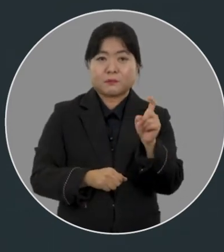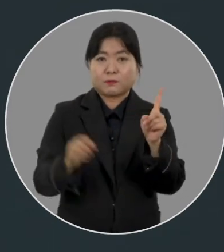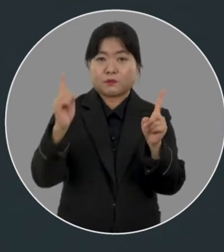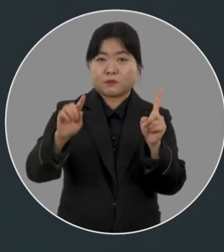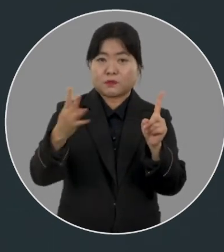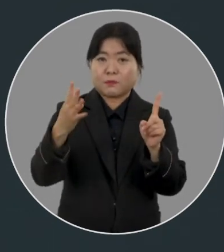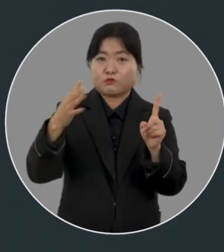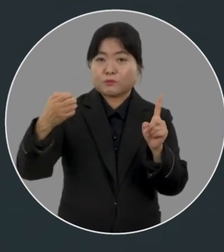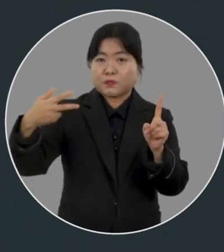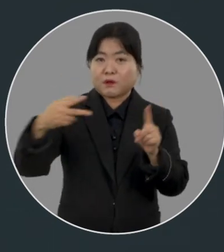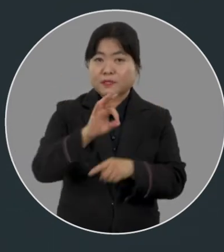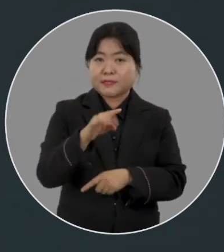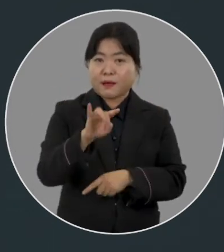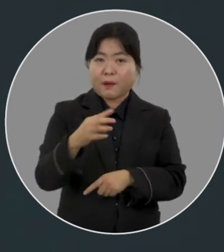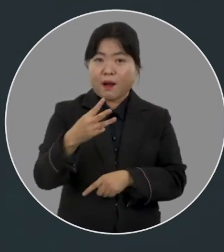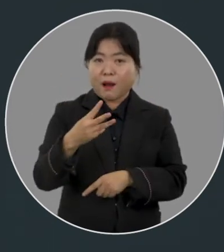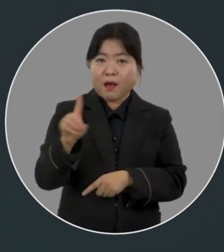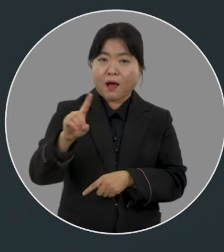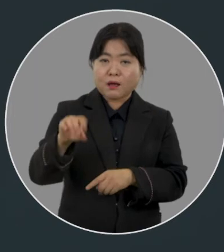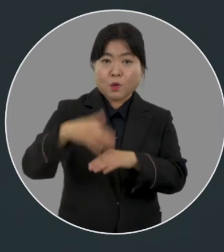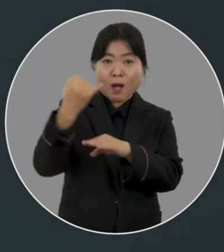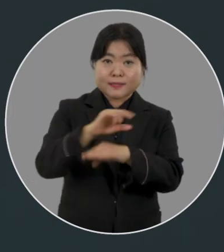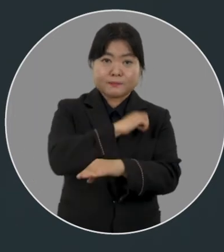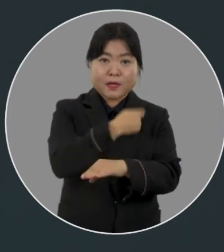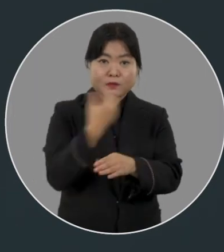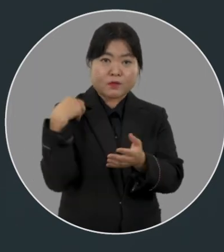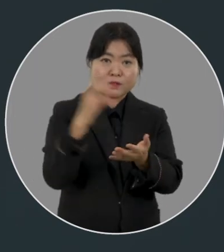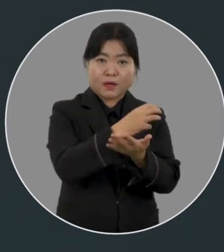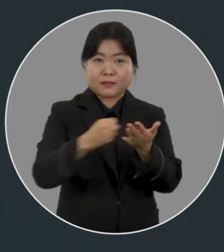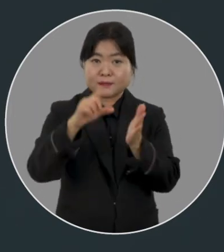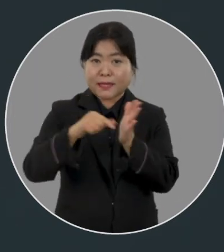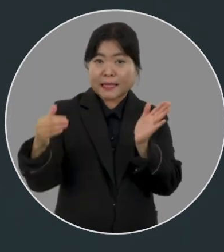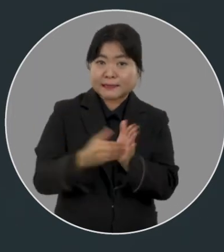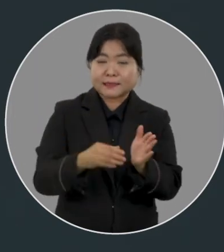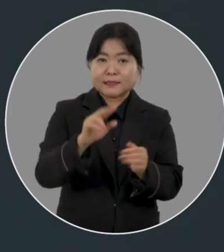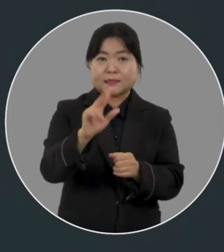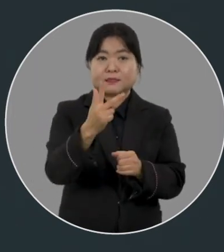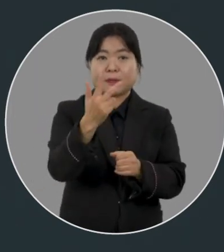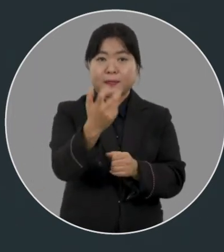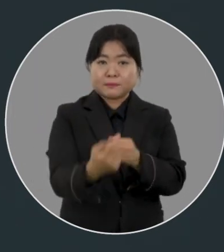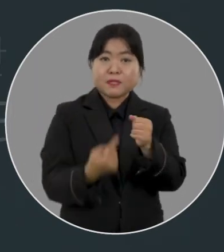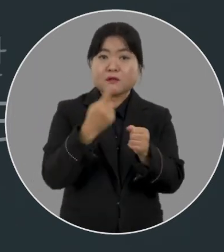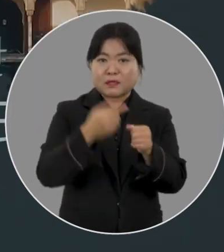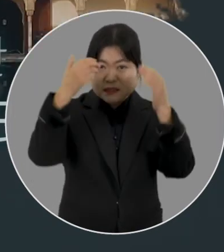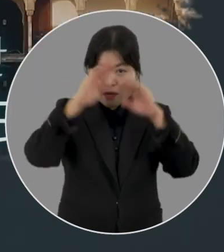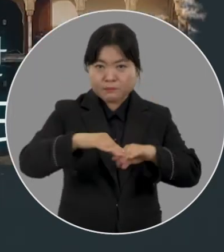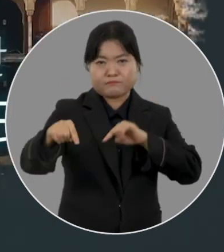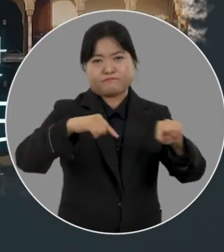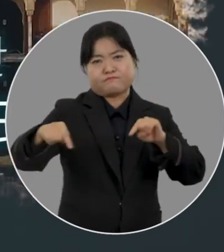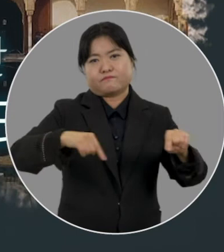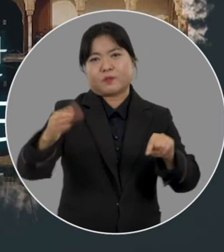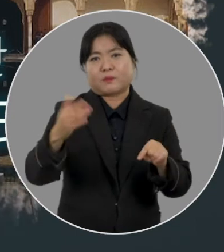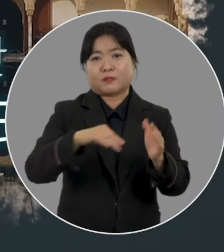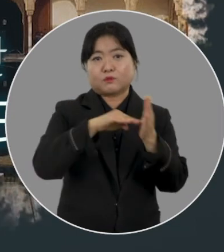1492년 이사벨라 여왕이 스페인을 되찾을 때까지 정확하게 781년 이슬람의 지배를 받습니다. 그해 여러분이